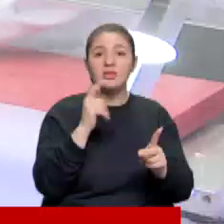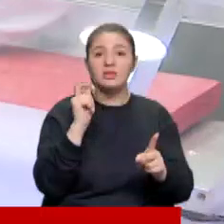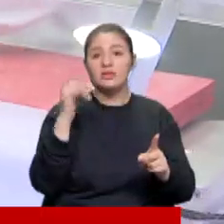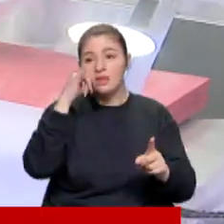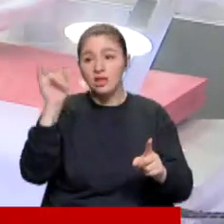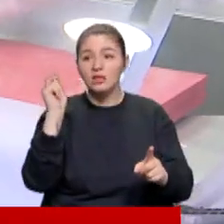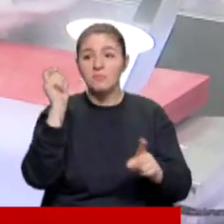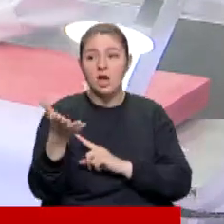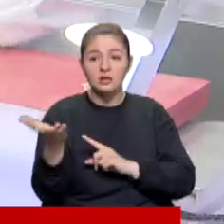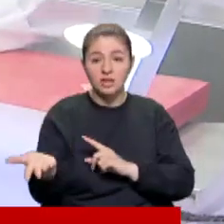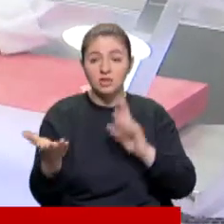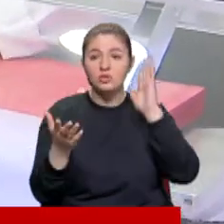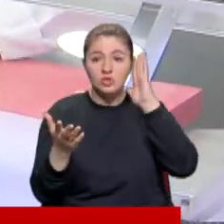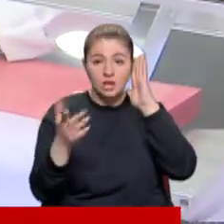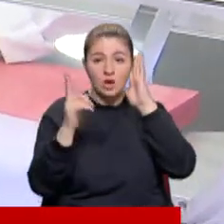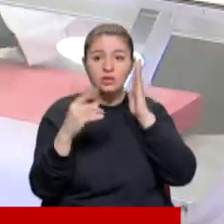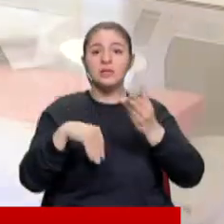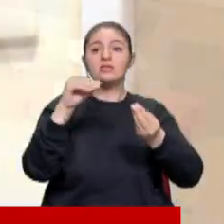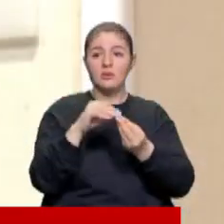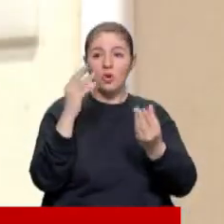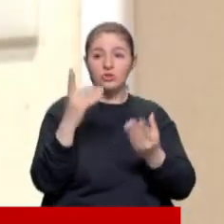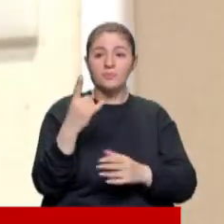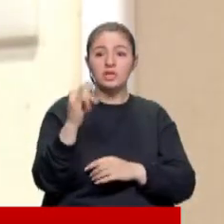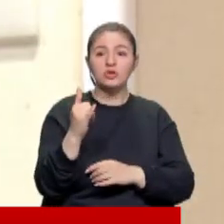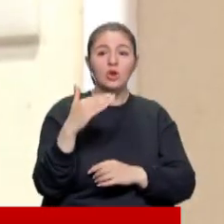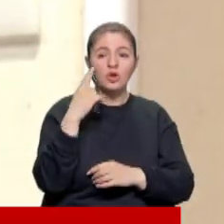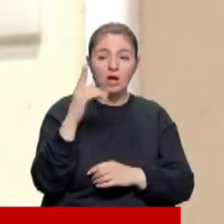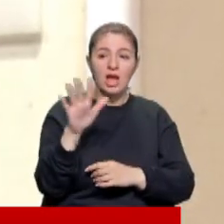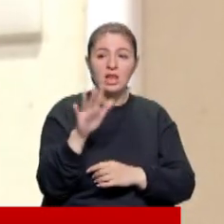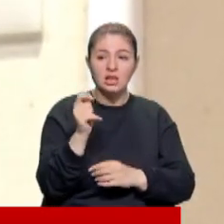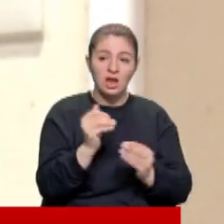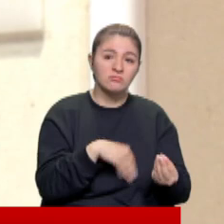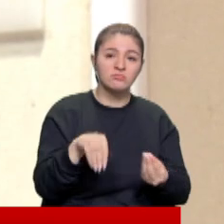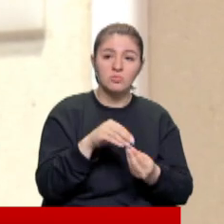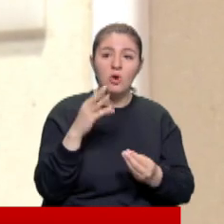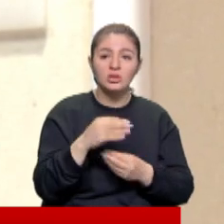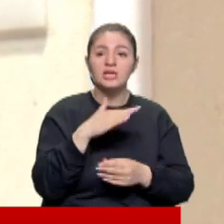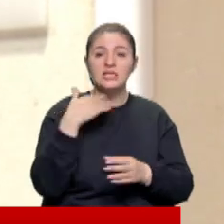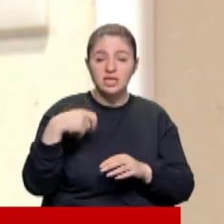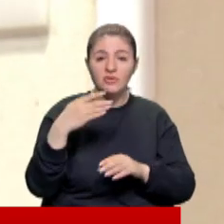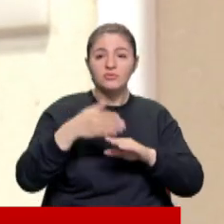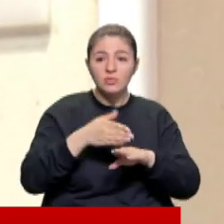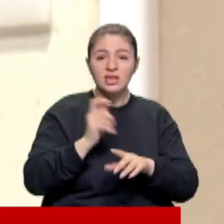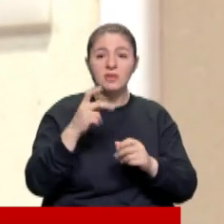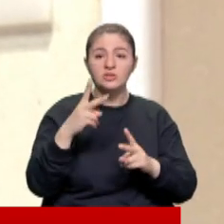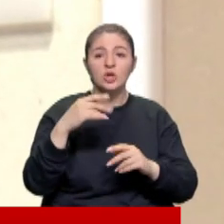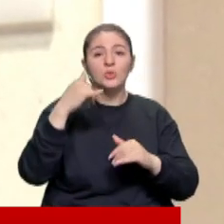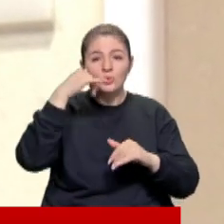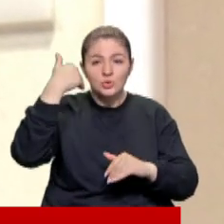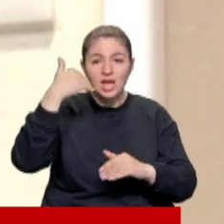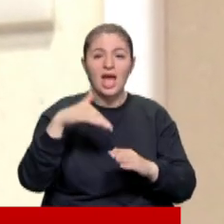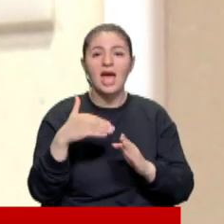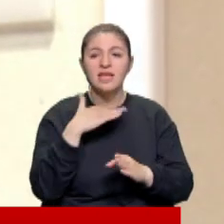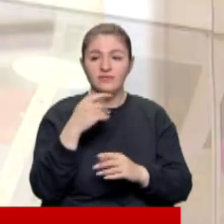etinden de yüksekti zaten. Üstelik o da zamlandı. Kilogram başı 50 lira arttı. Kıyma ve kuşbaşı yapılabilecek kuzu etinin